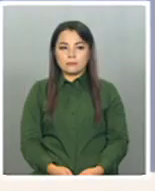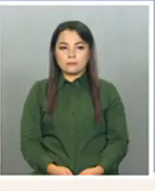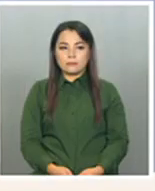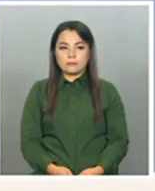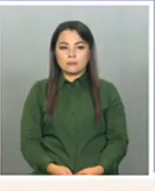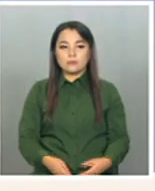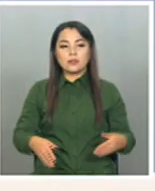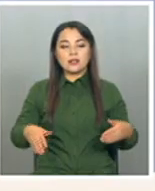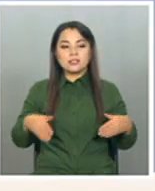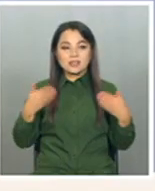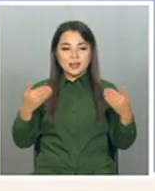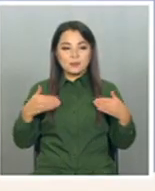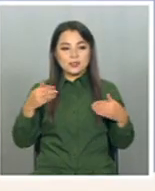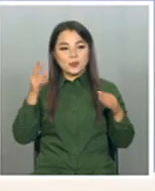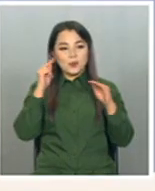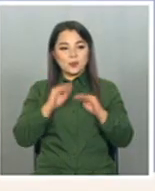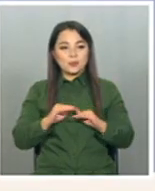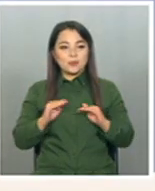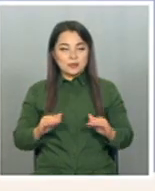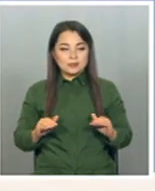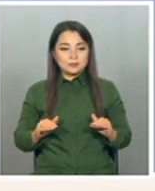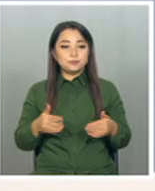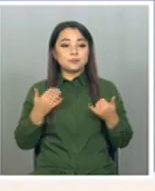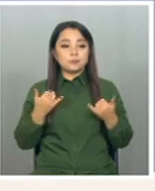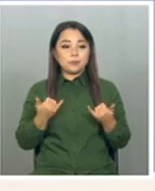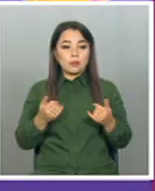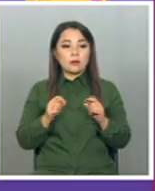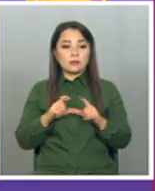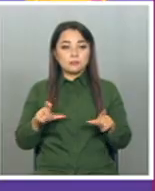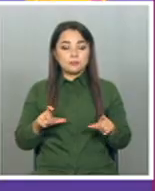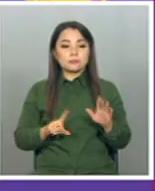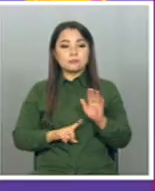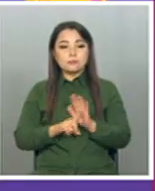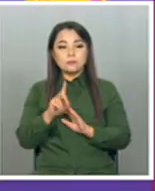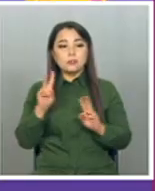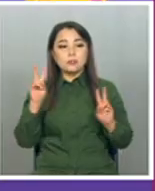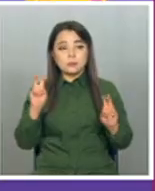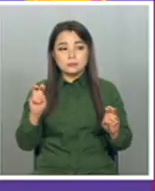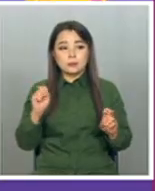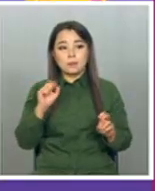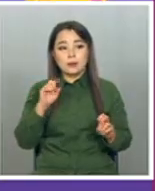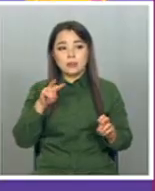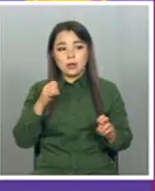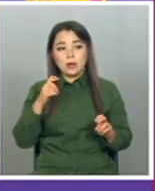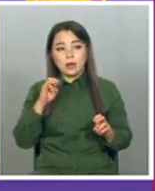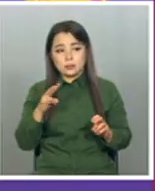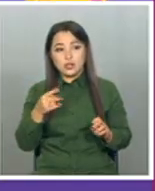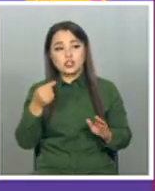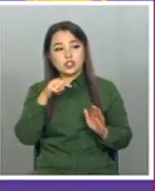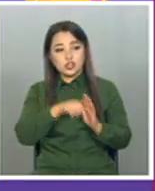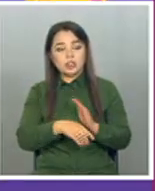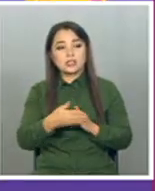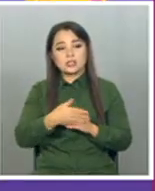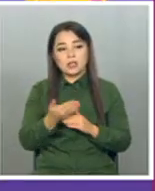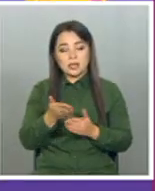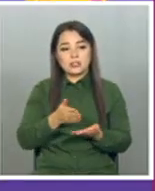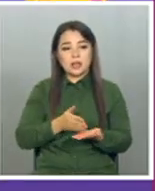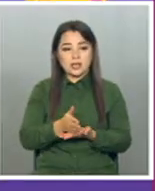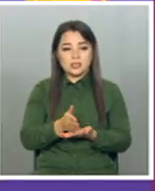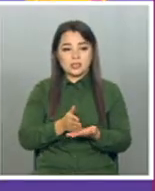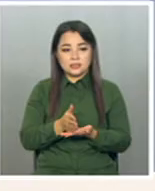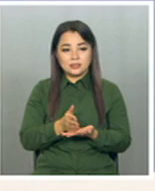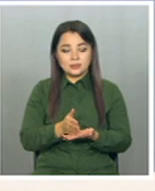Сәлеметсіздер ме, құрметті оқушылар. Бүгінгі сабағымыздың тақырыбы Абылай ханның ішкі және сыртқы